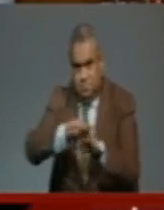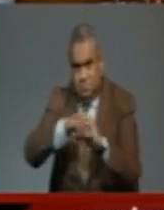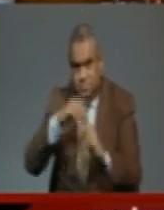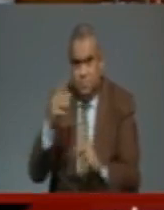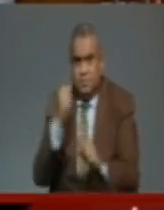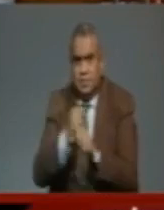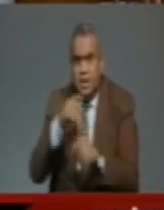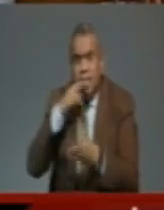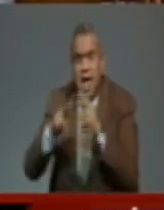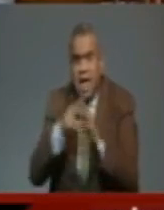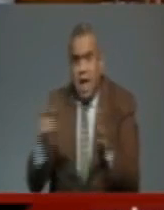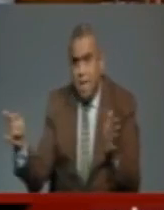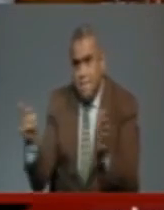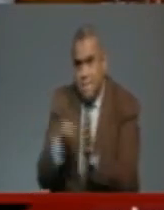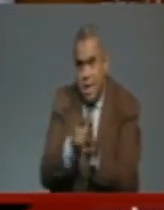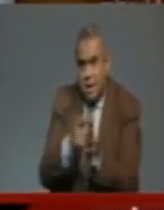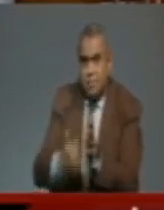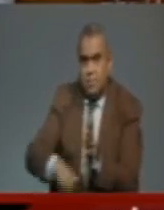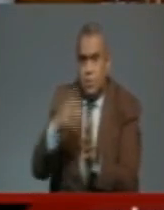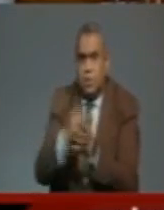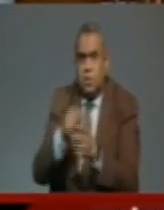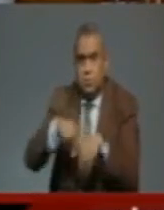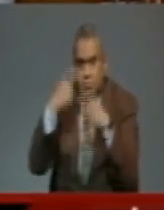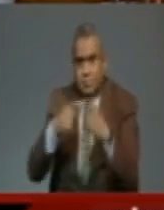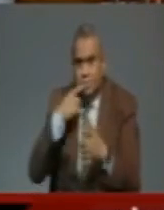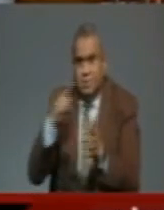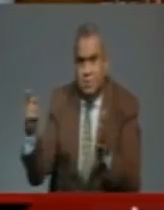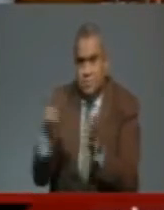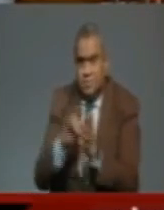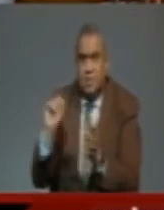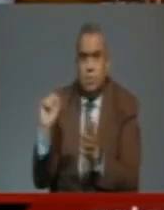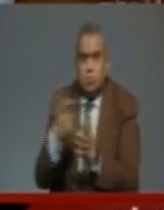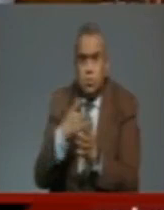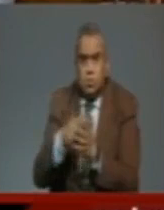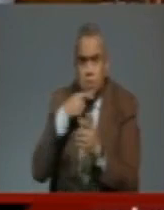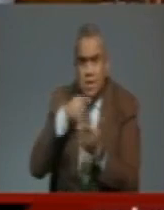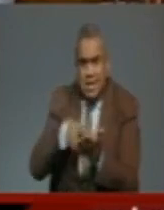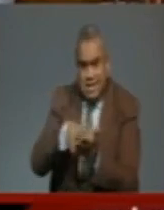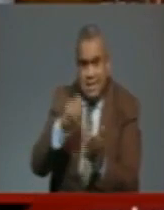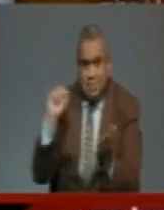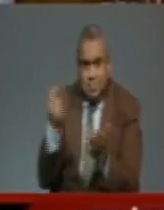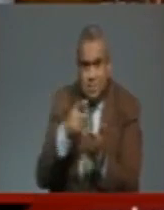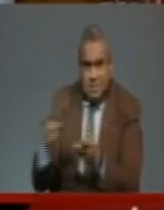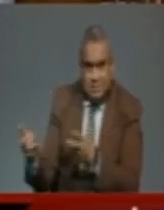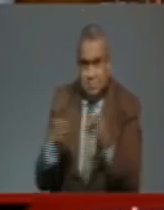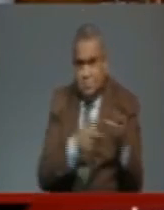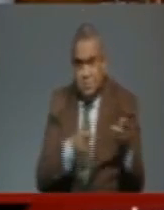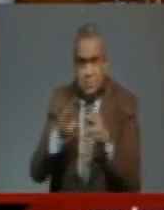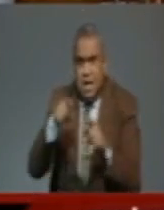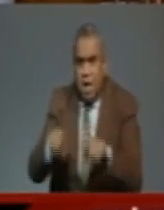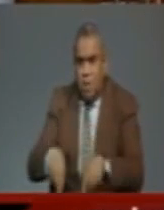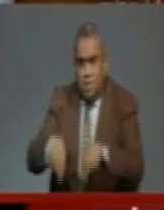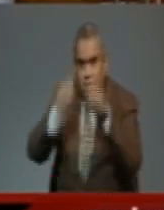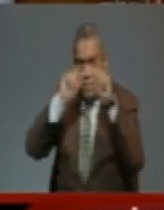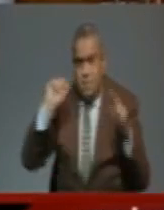الغلال تنزل باكتر من طريقه، يا اما عن طريق السير ده يا اما عن طريق البرجات اللي بتطلع في النقل